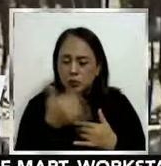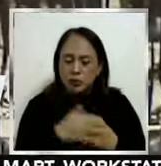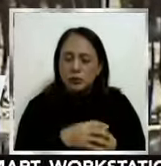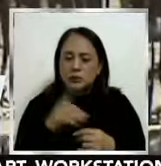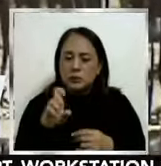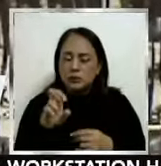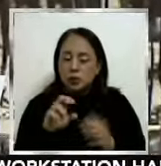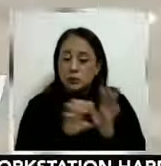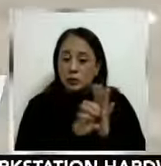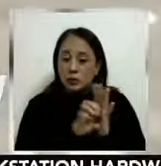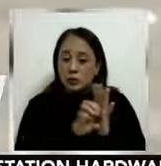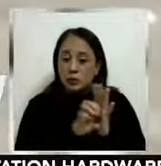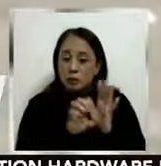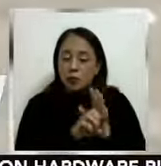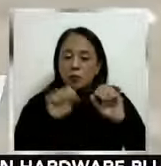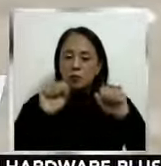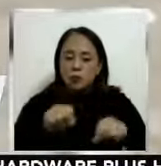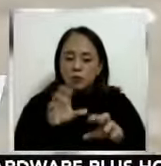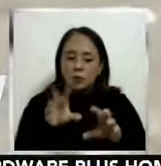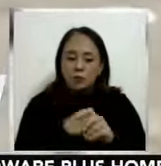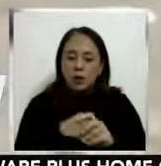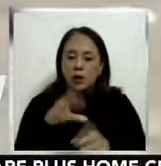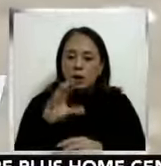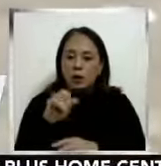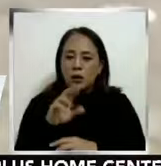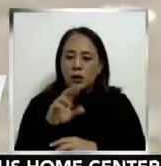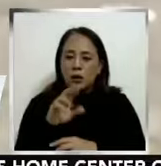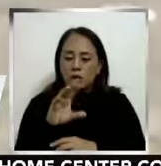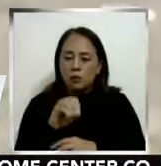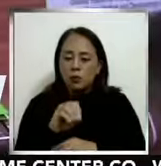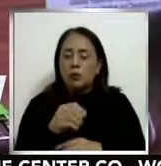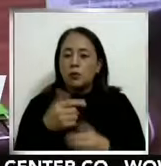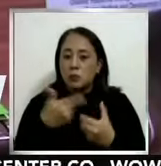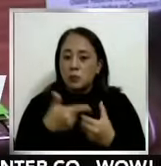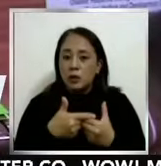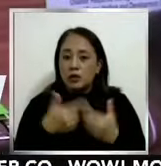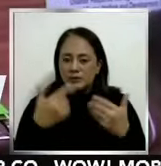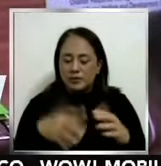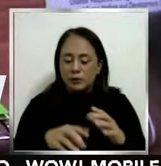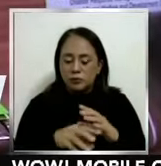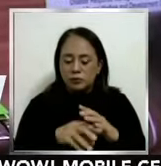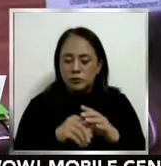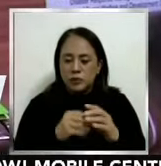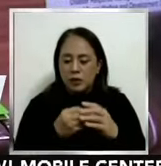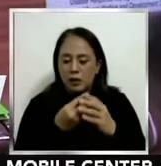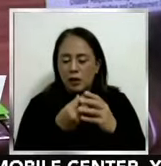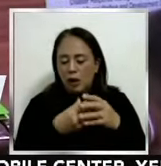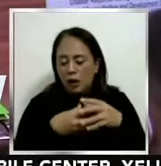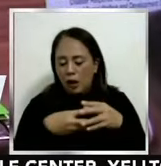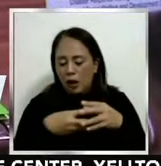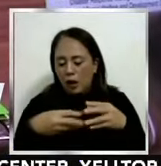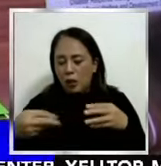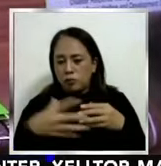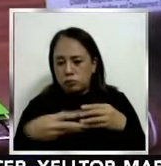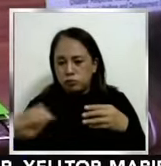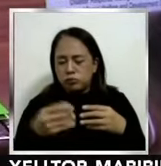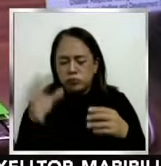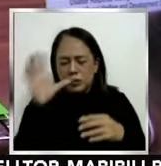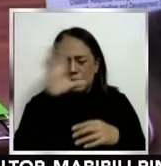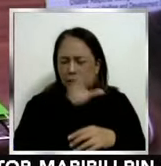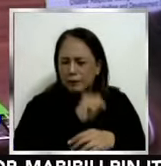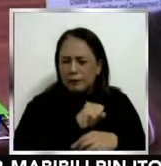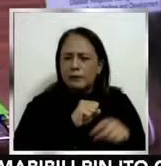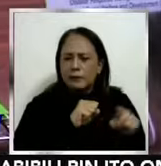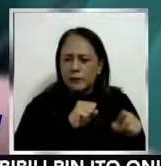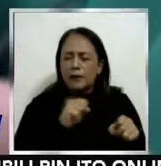posibleng pati ang cargo na industrial fuel oil tumatagas na. The estimation is that the cargo is